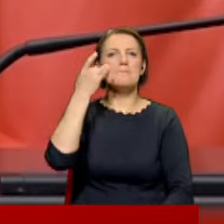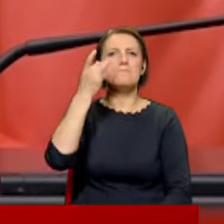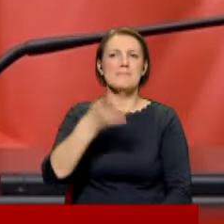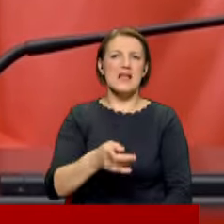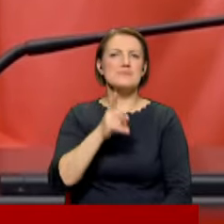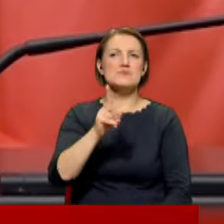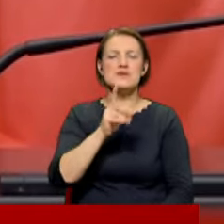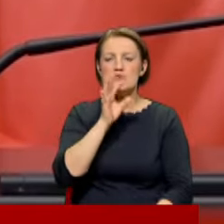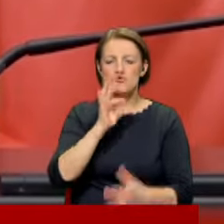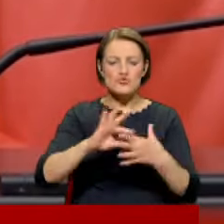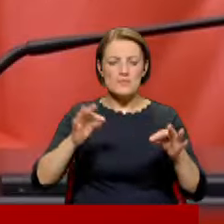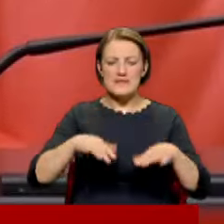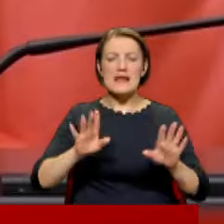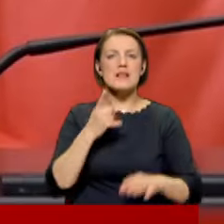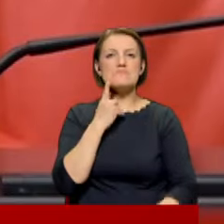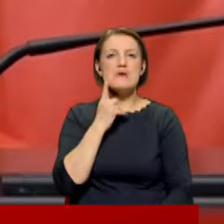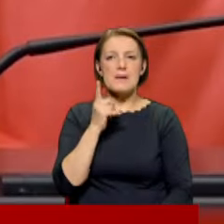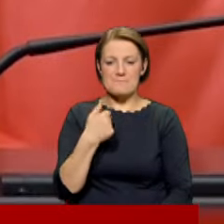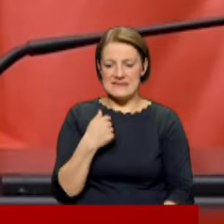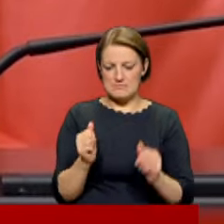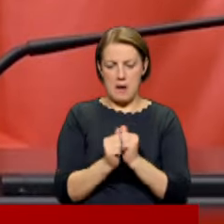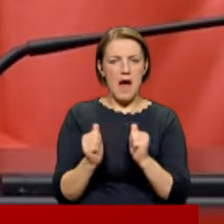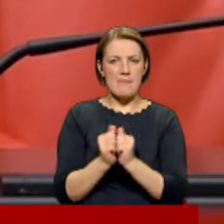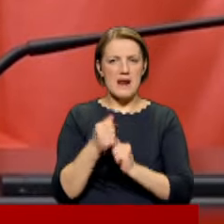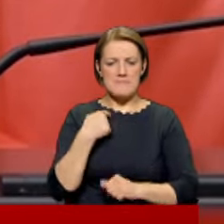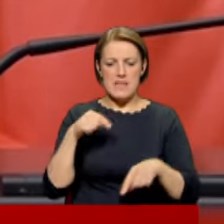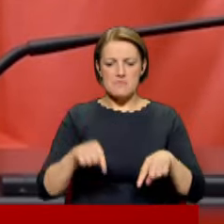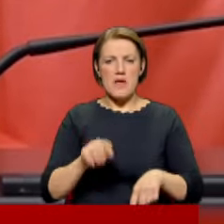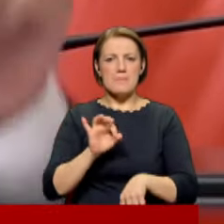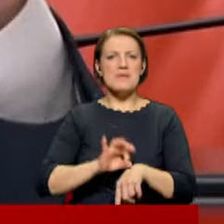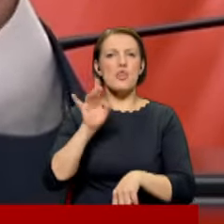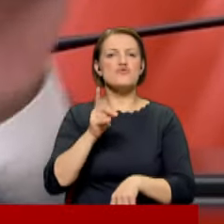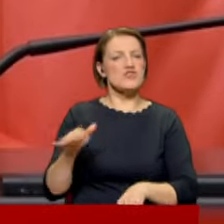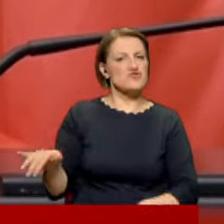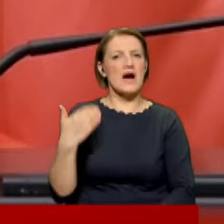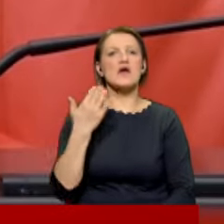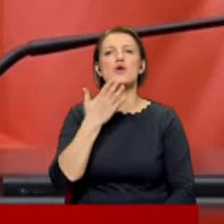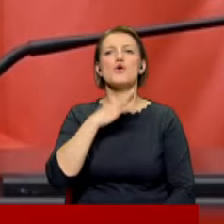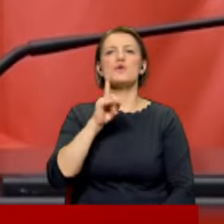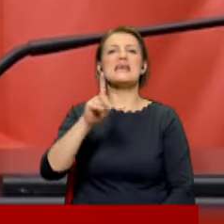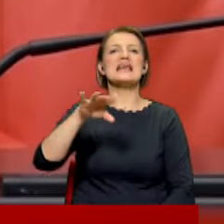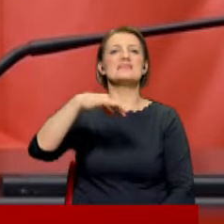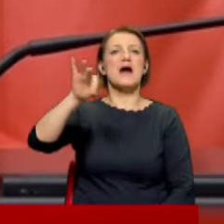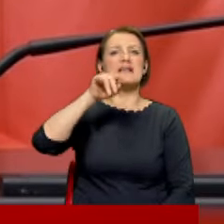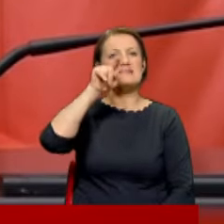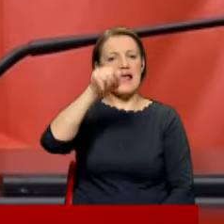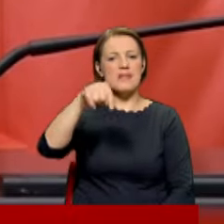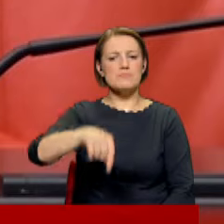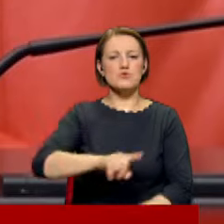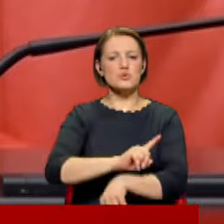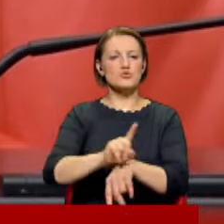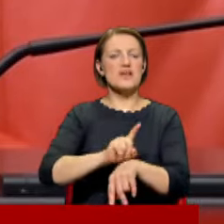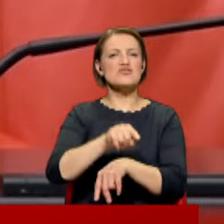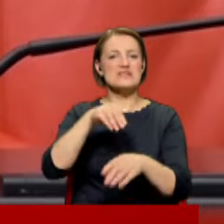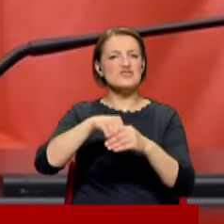duruşmada söylenmiş bir söz değil. Bakın biz beraberdik. Beni buradan bir an önce çıkarın. Yoksa bir tanesi sen de bu sürecin